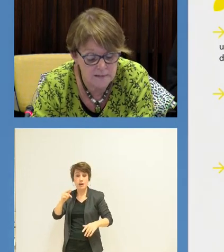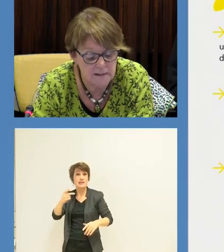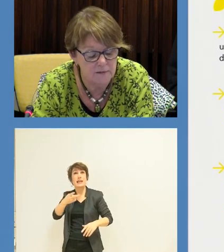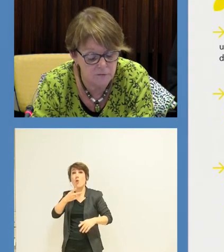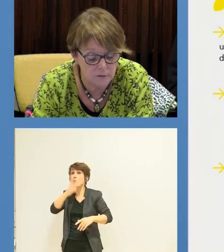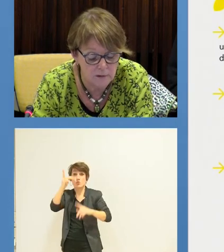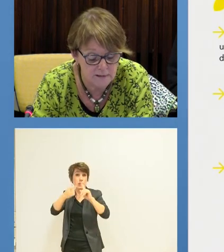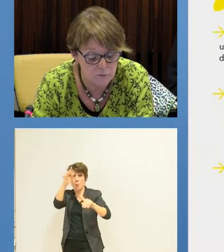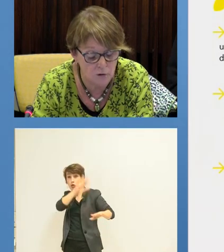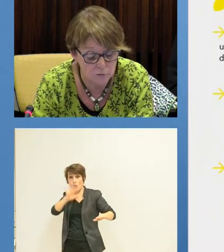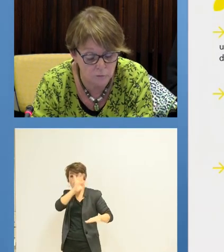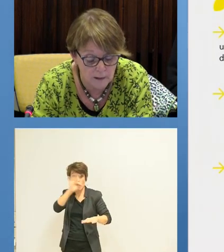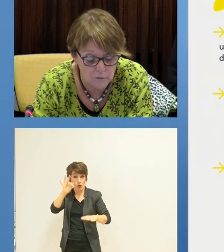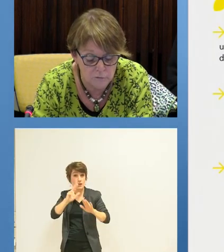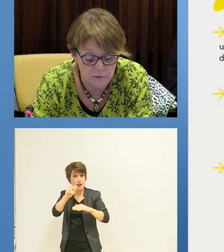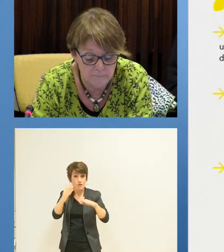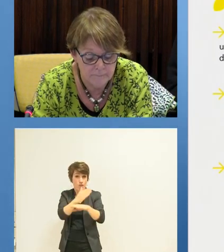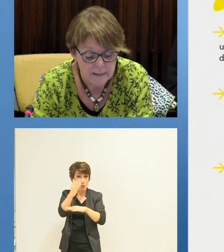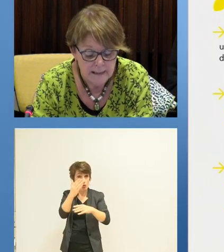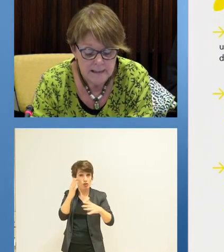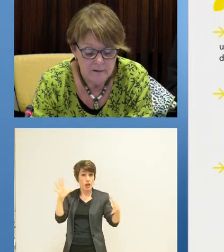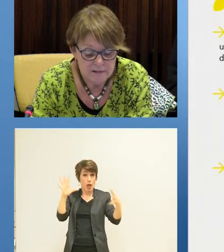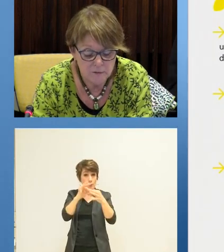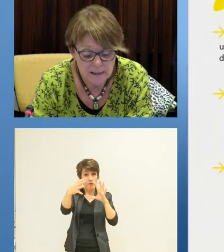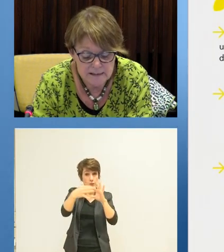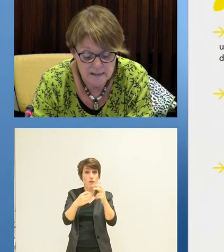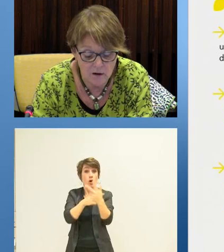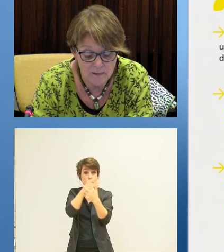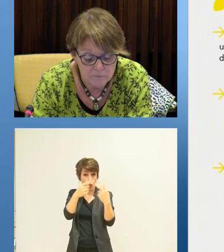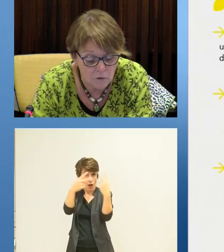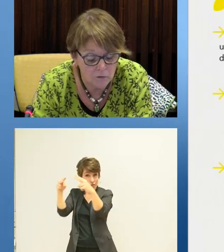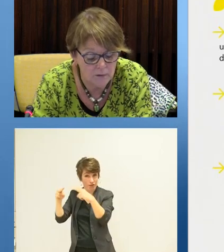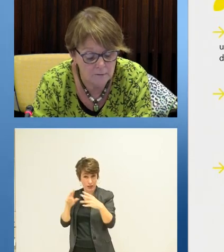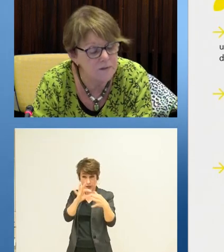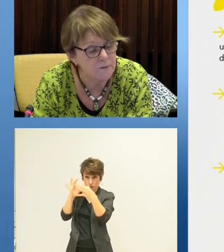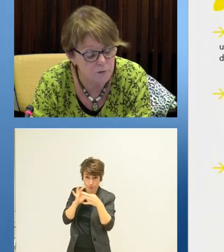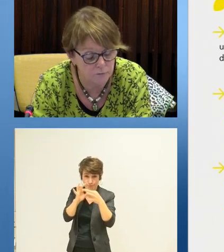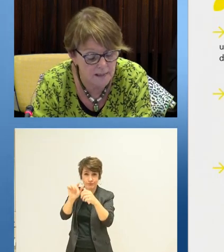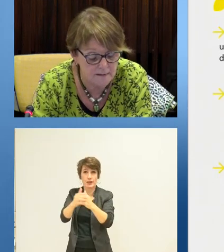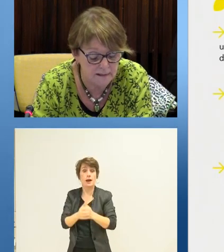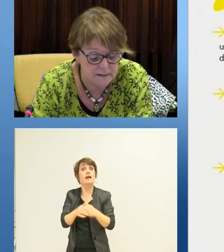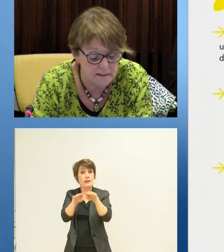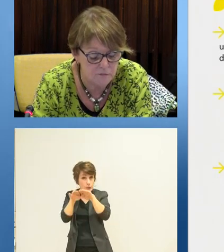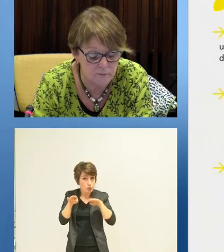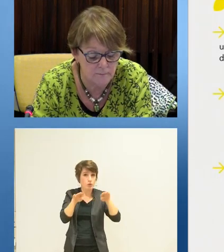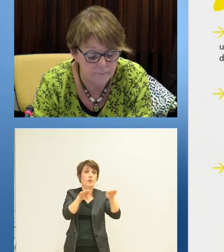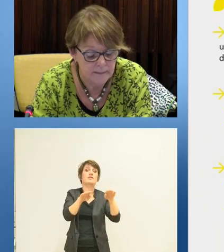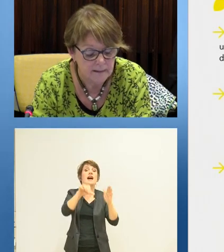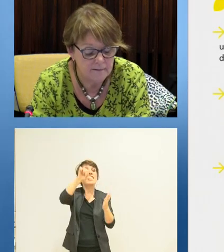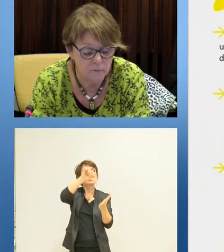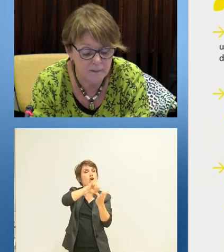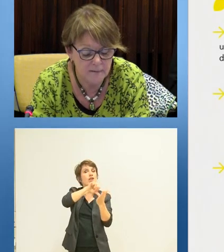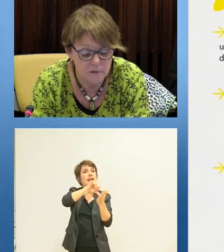qui va se dérouler sur trois communes il va se réaliser en même temps que la construction de la centralité sud